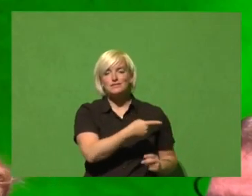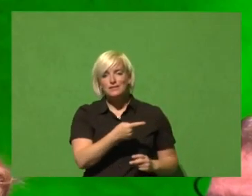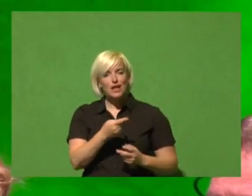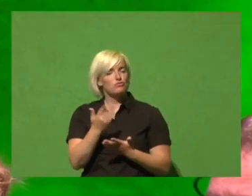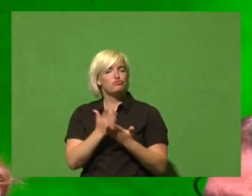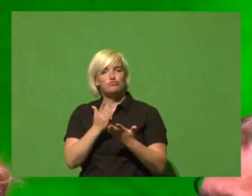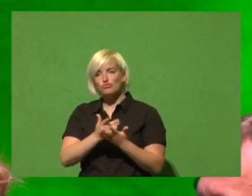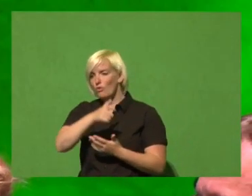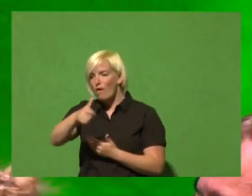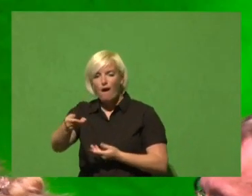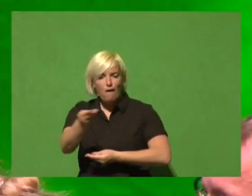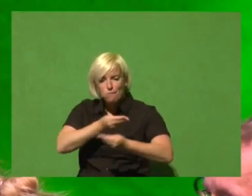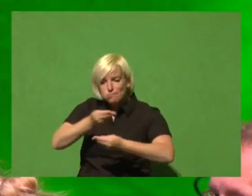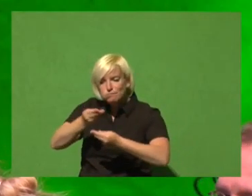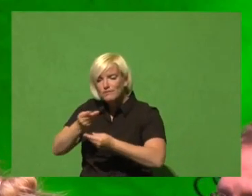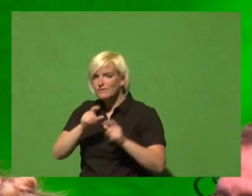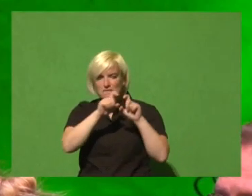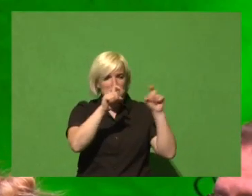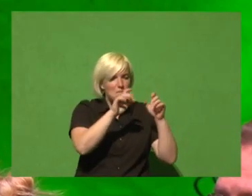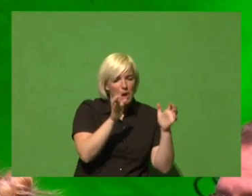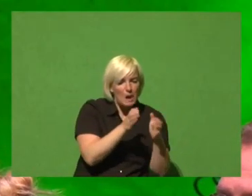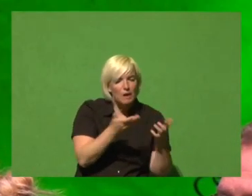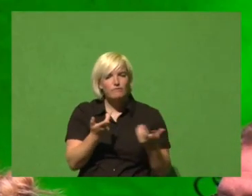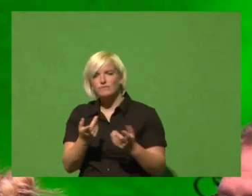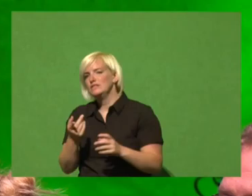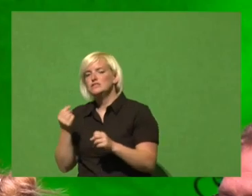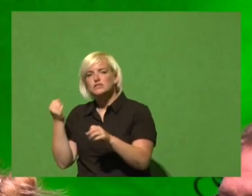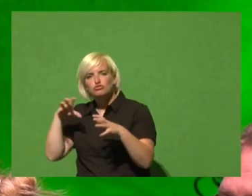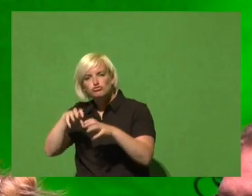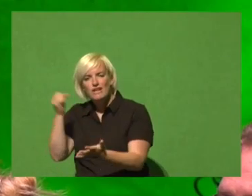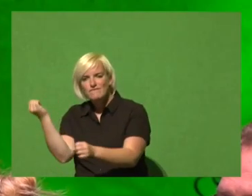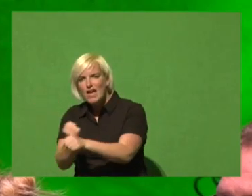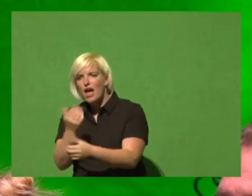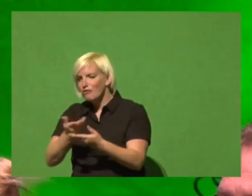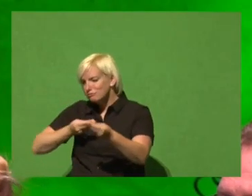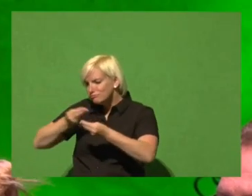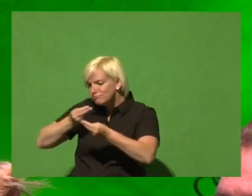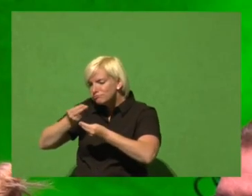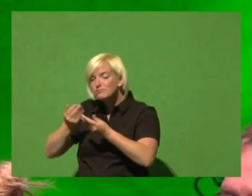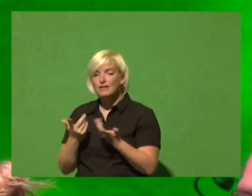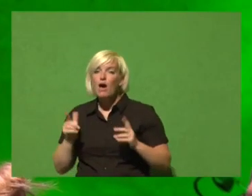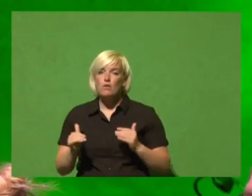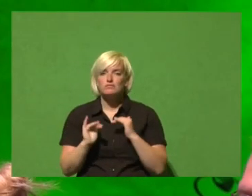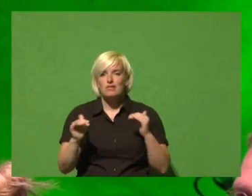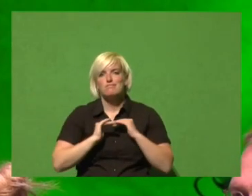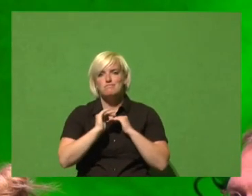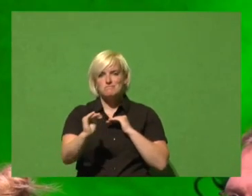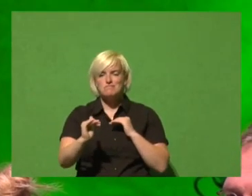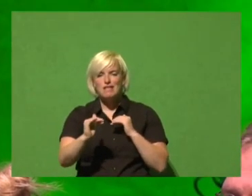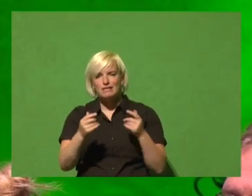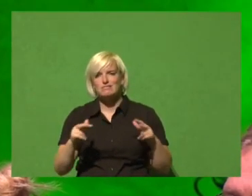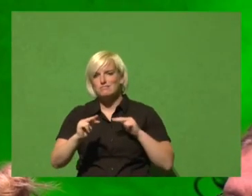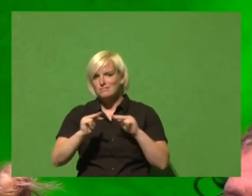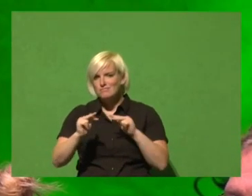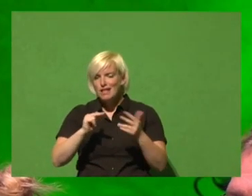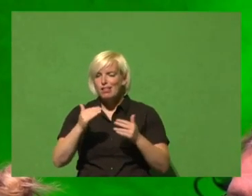Menschen in kleinen und mittleren Unternehmen, bei Stadtwerken, in den Kommunen. Und wir auf Landesebene und die nationale Ebene muss das noch